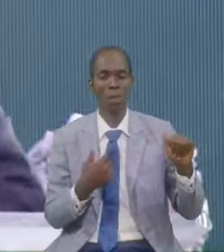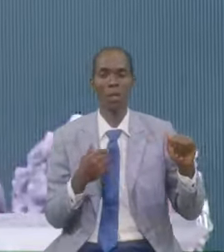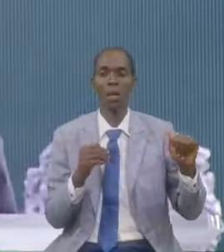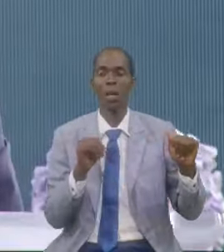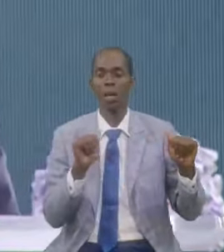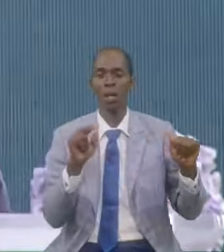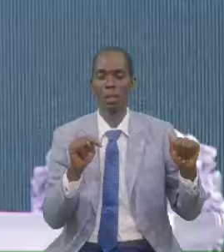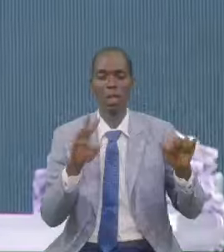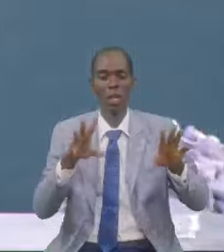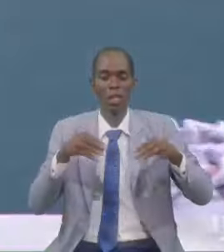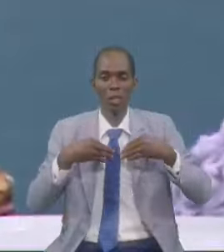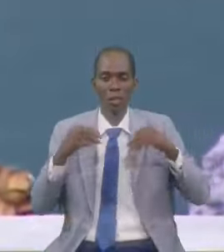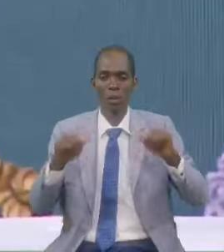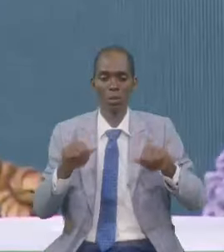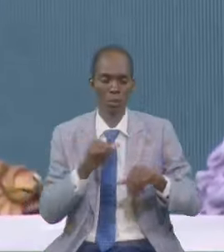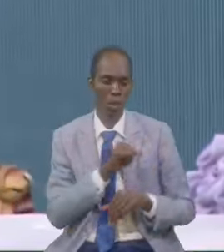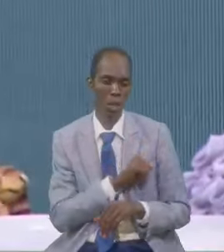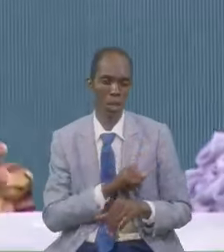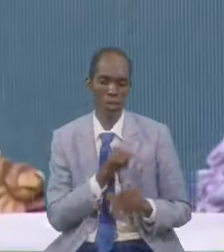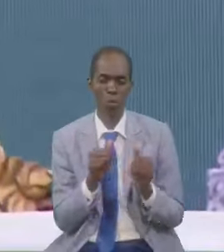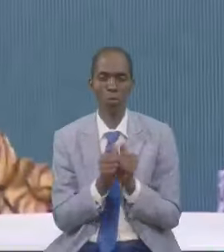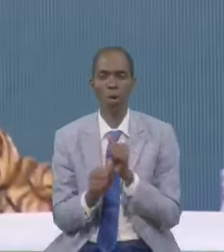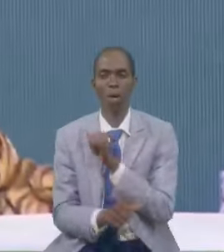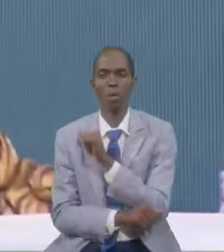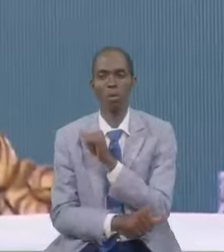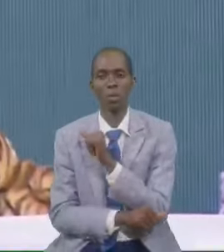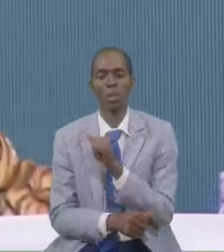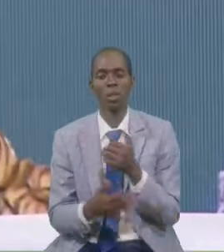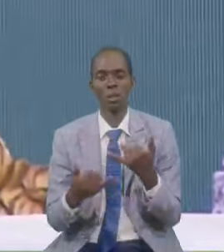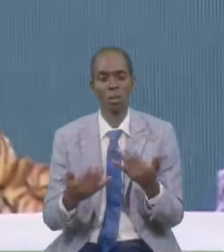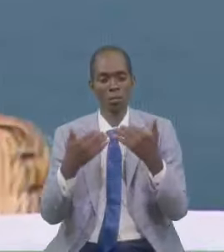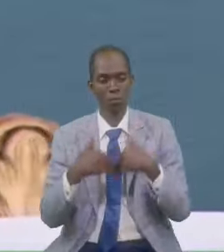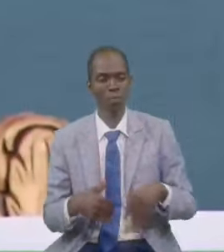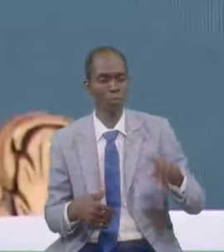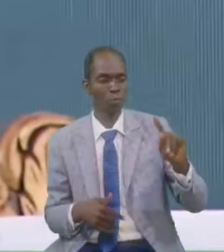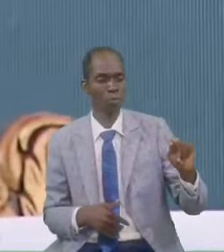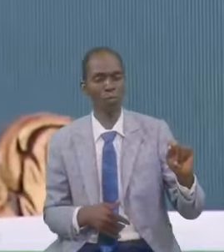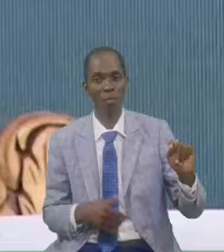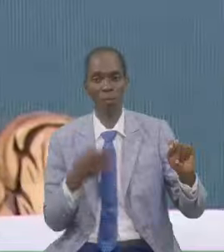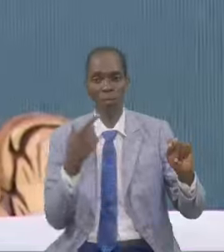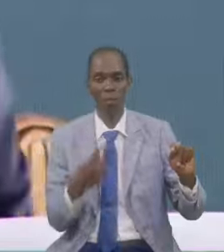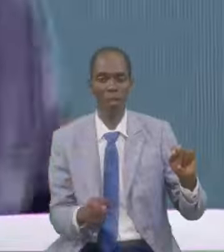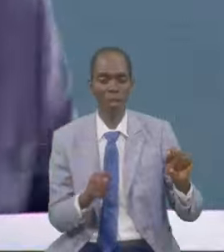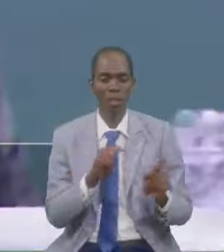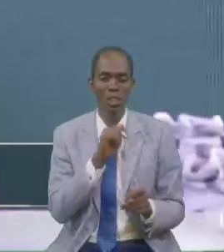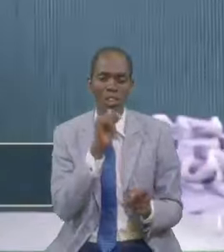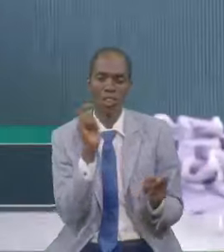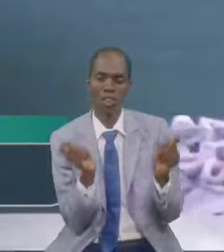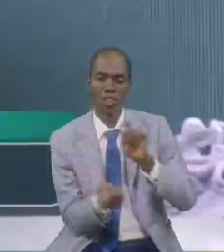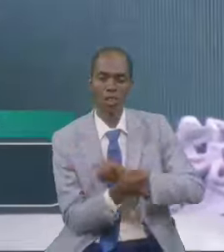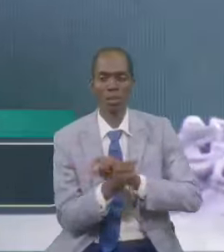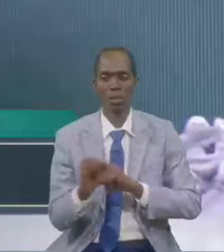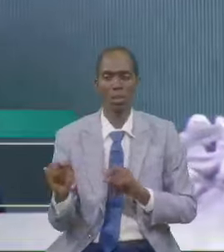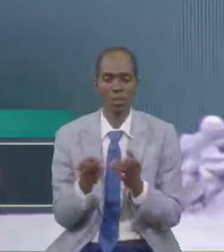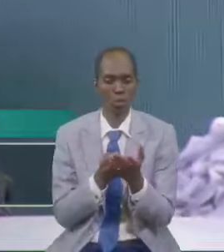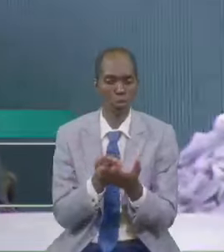యోగ్యమైన వైఖరిని కలిగి ఉండండి. Then there's the transformation, transforming truth. అప్పుడు రూపాంతరపరిచే సత్యం వస్తుంది.